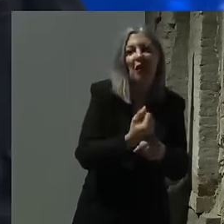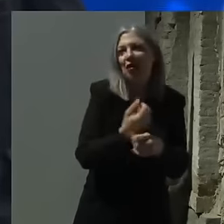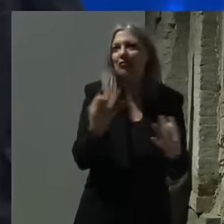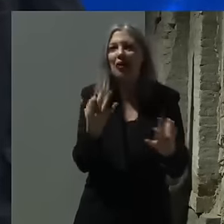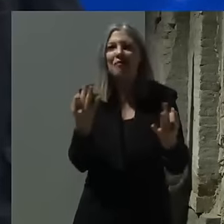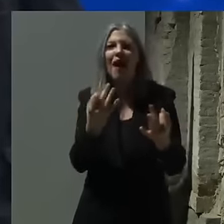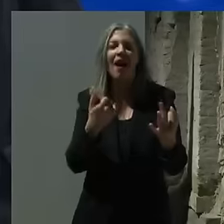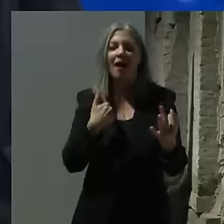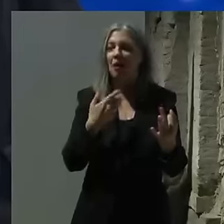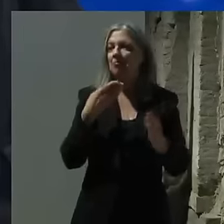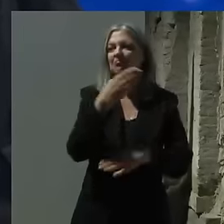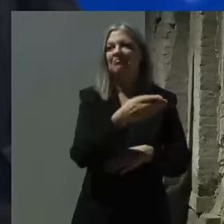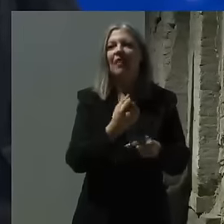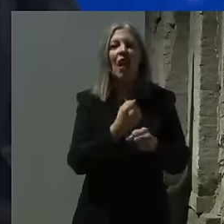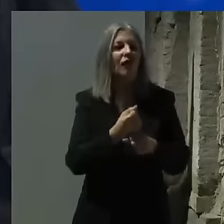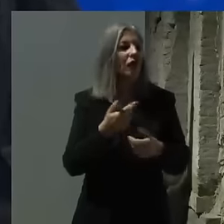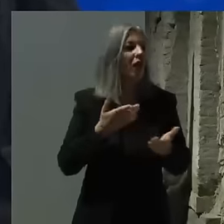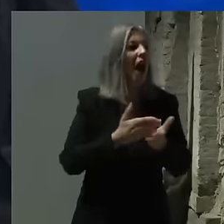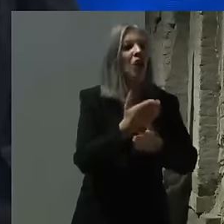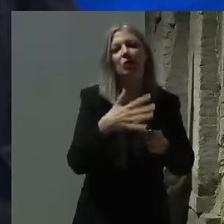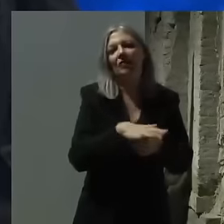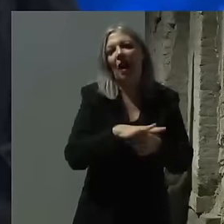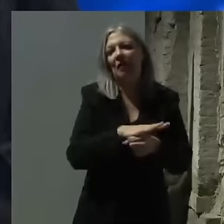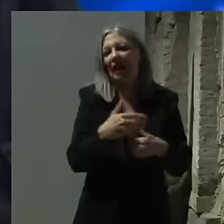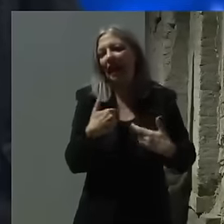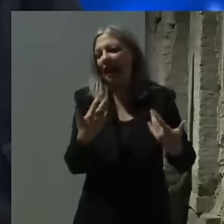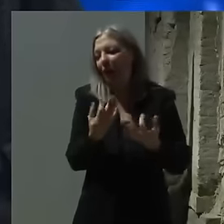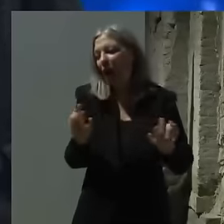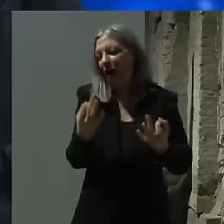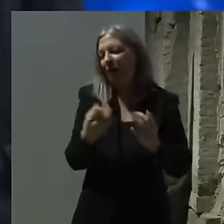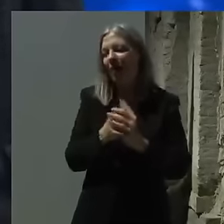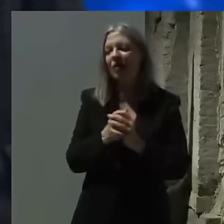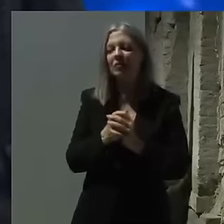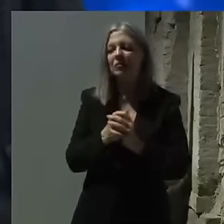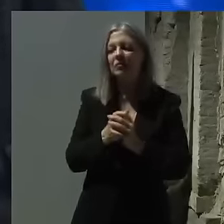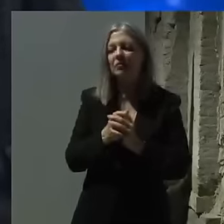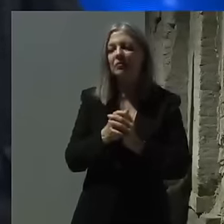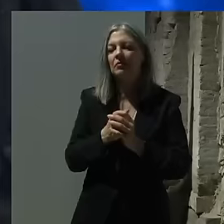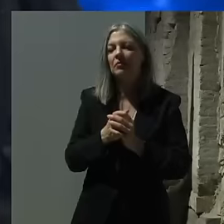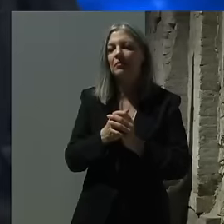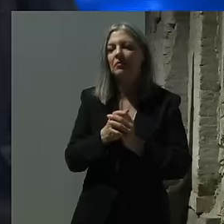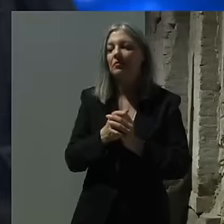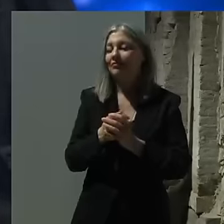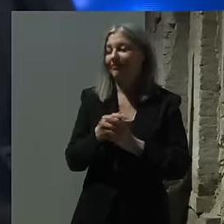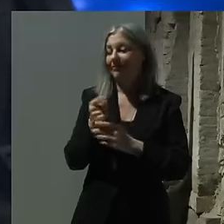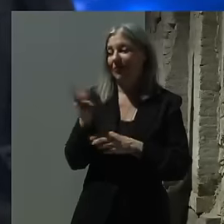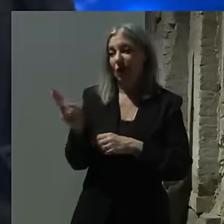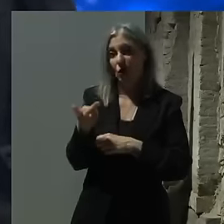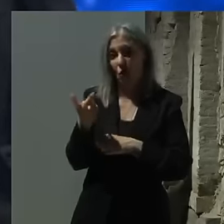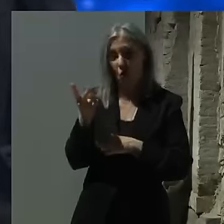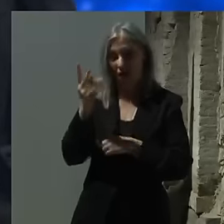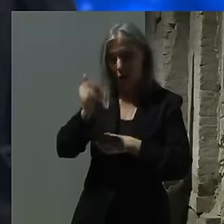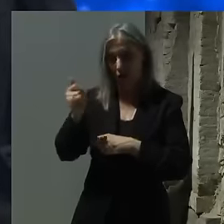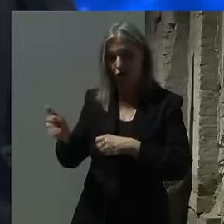lavoravo per dare aiuto alla propria famiglia, quando 15 giorni successivi a questo